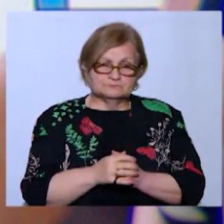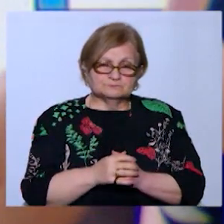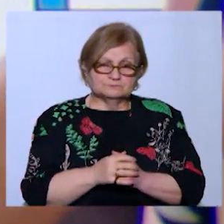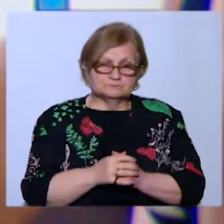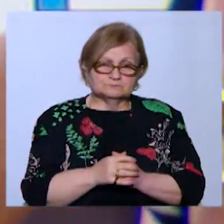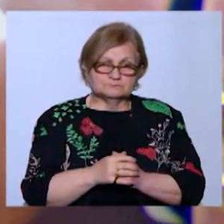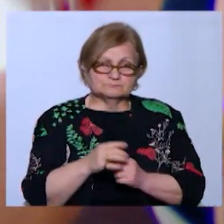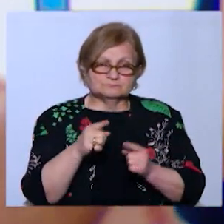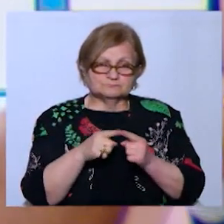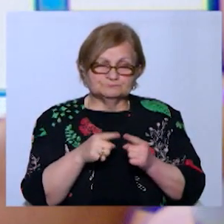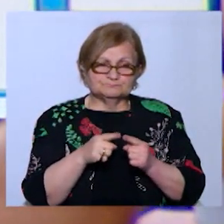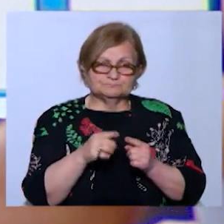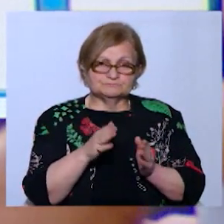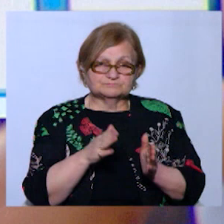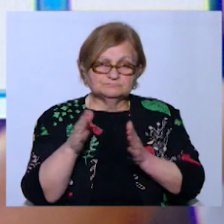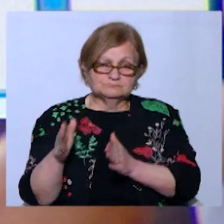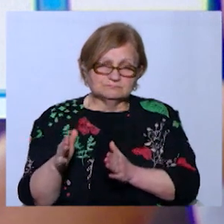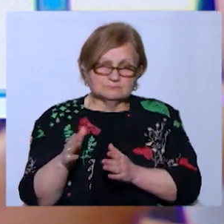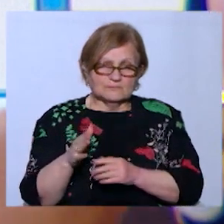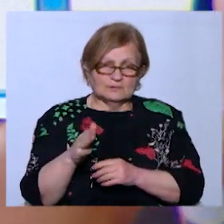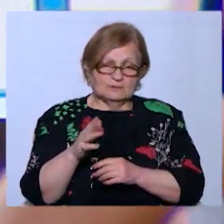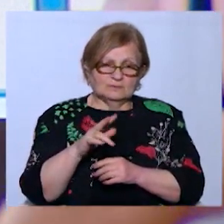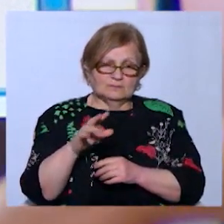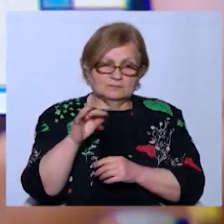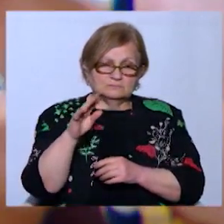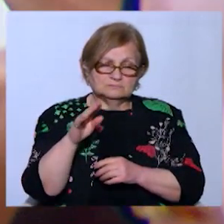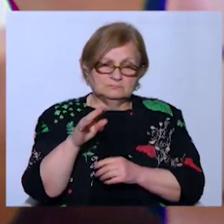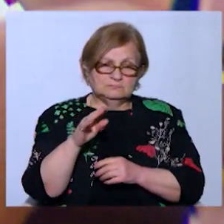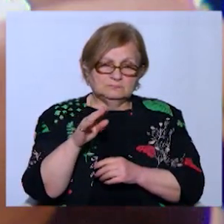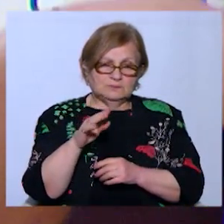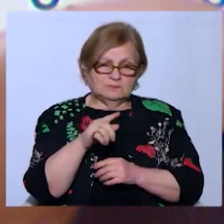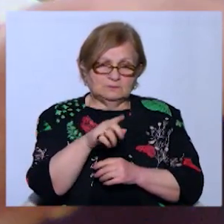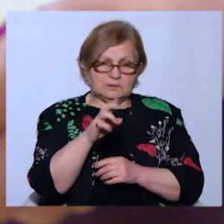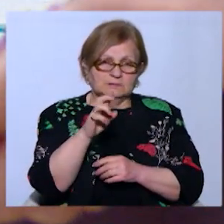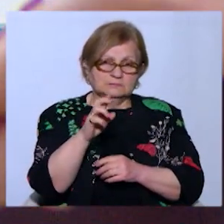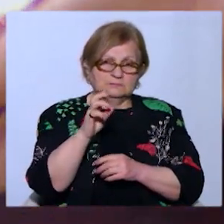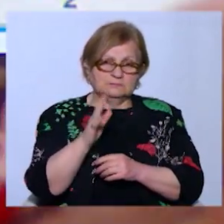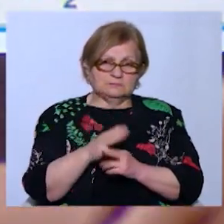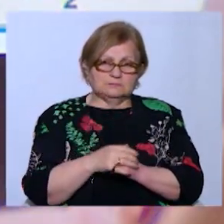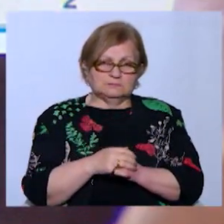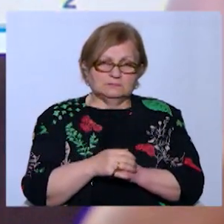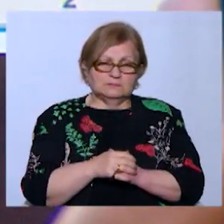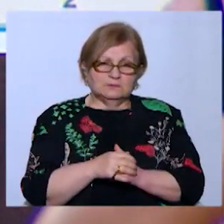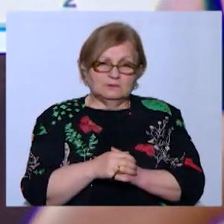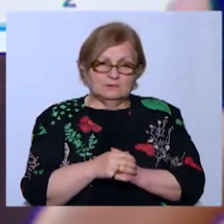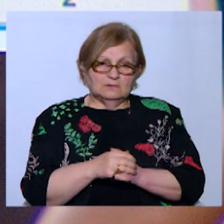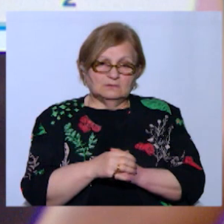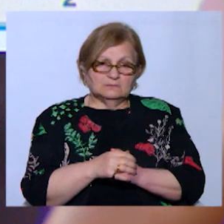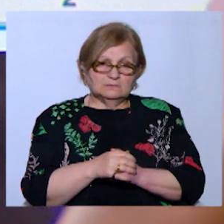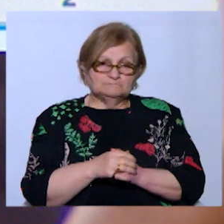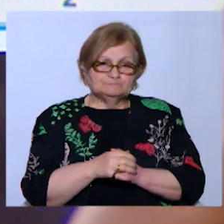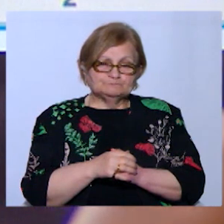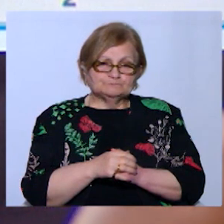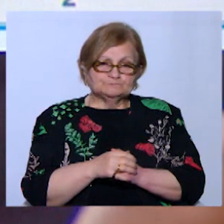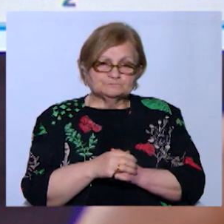კუთხის მიმდებარე კათეტი ჰიპოტენუზასთან და ტანგენსი ბეტა იქნება. აი, აი ესეთი